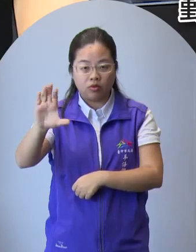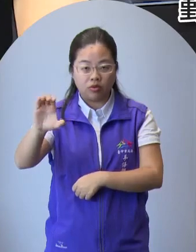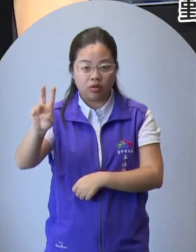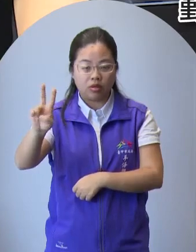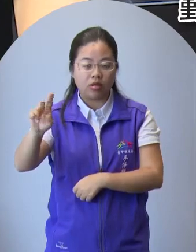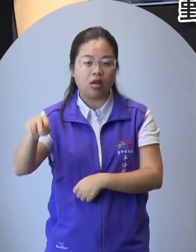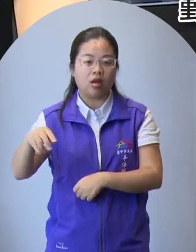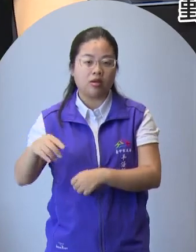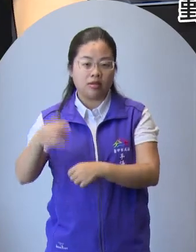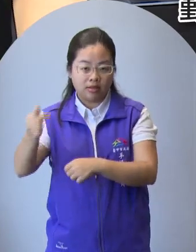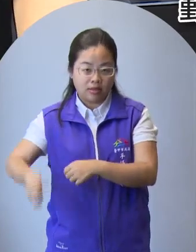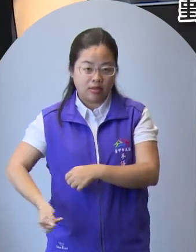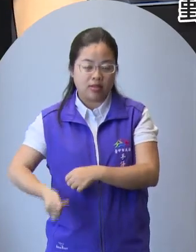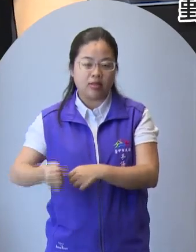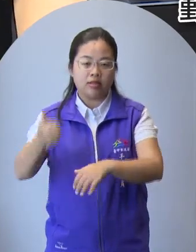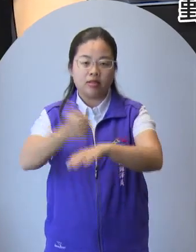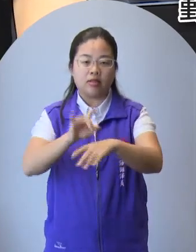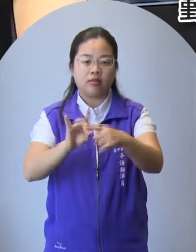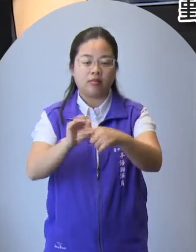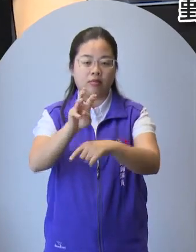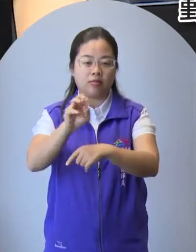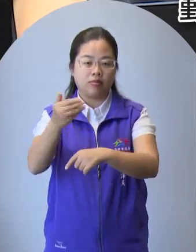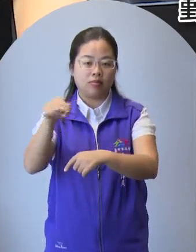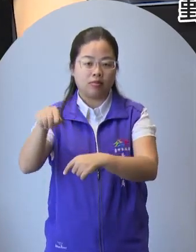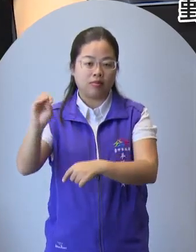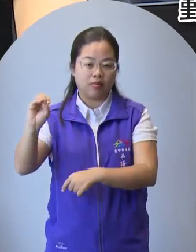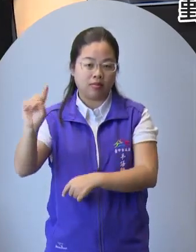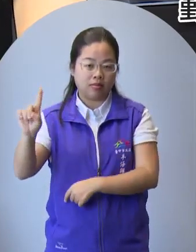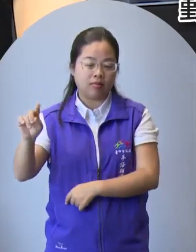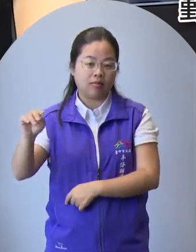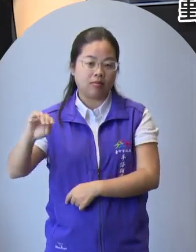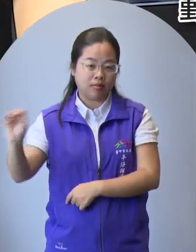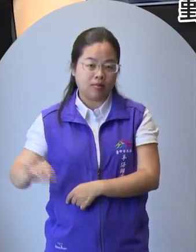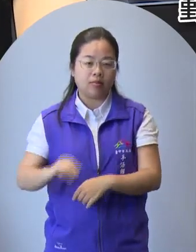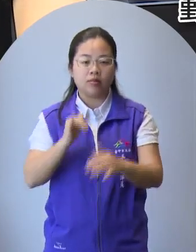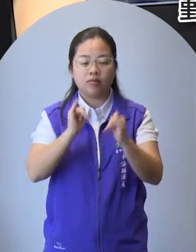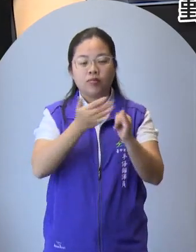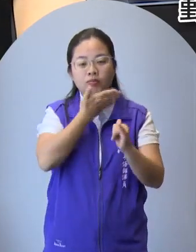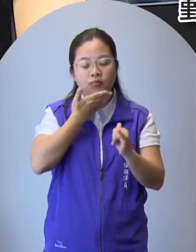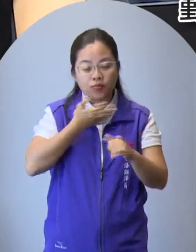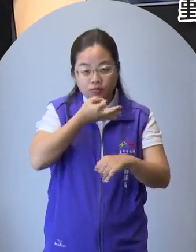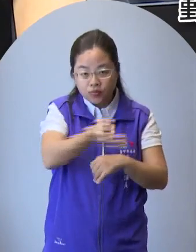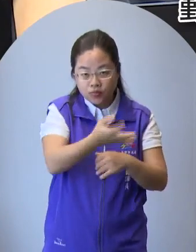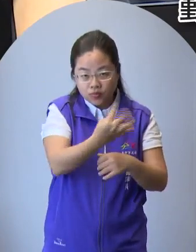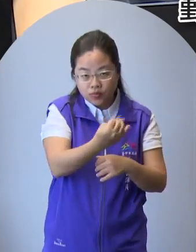692.8亿元，占39.01%，居首位；社会福利支出